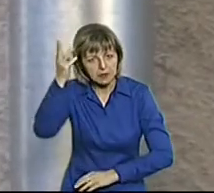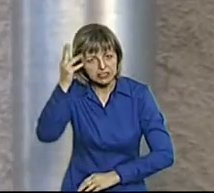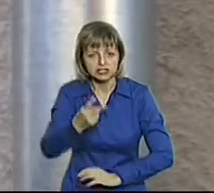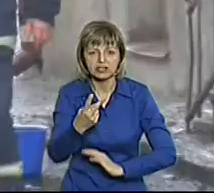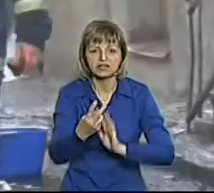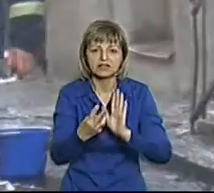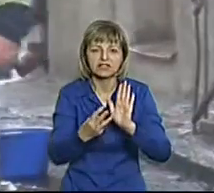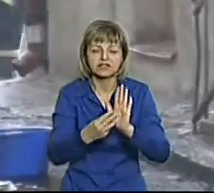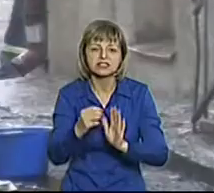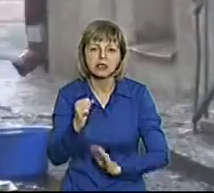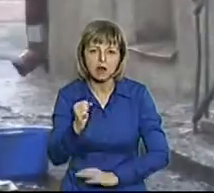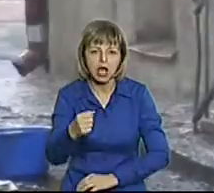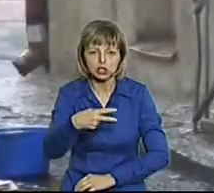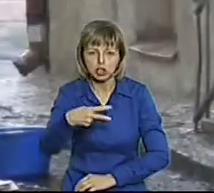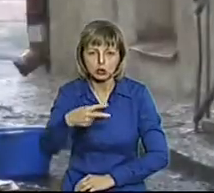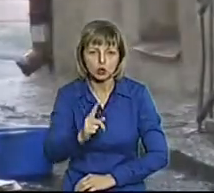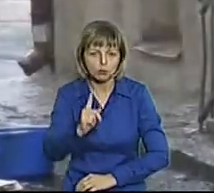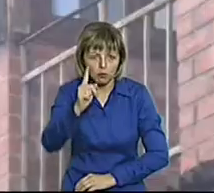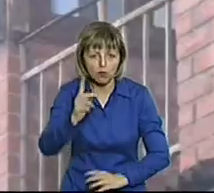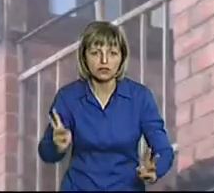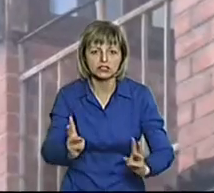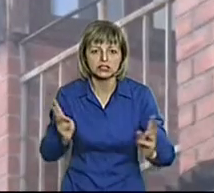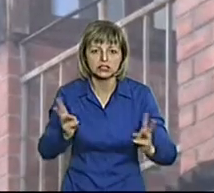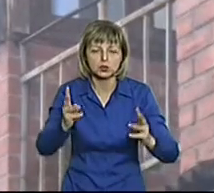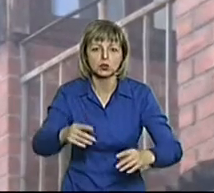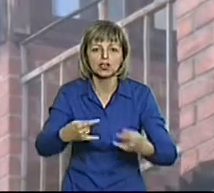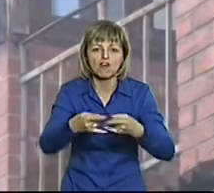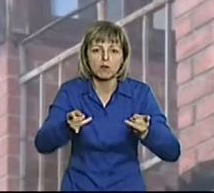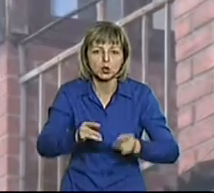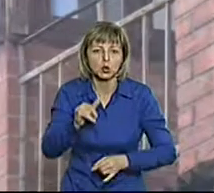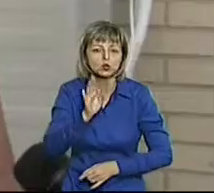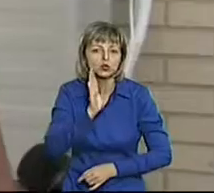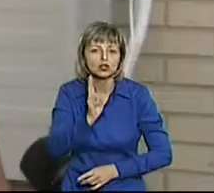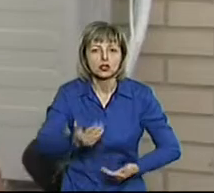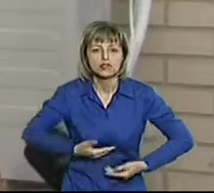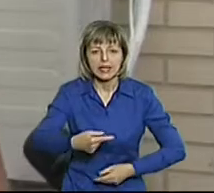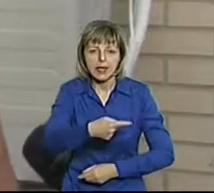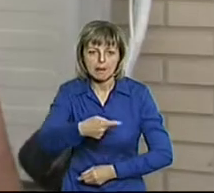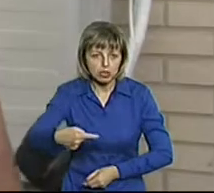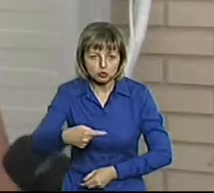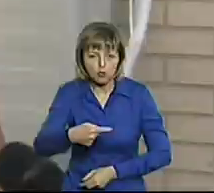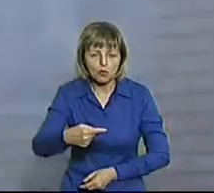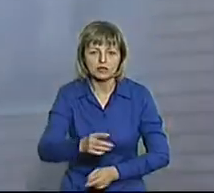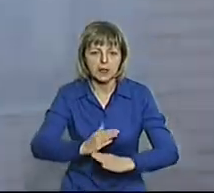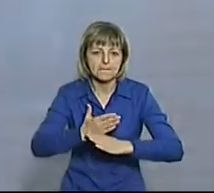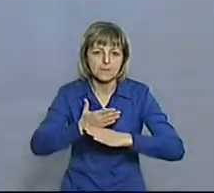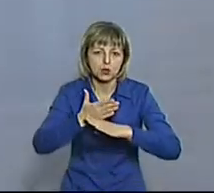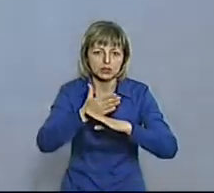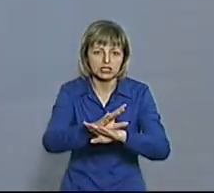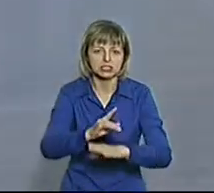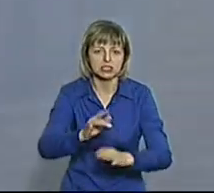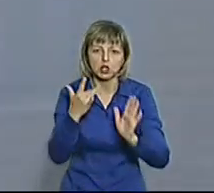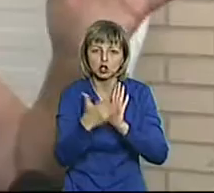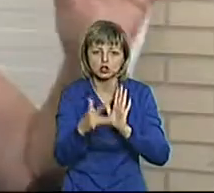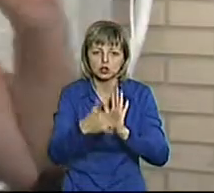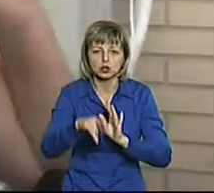Хмельницького, 28А. На другому поверсі згорів балкон. У цієї жінки, яка живе на першому поверсі, потріскало скло на